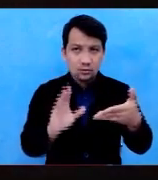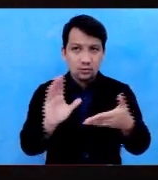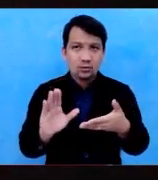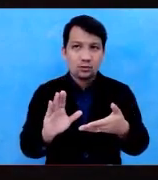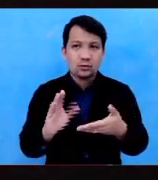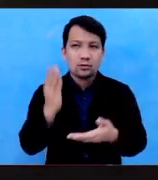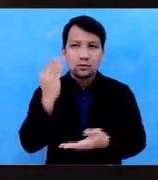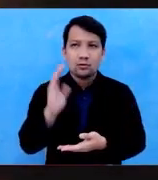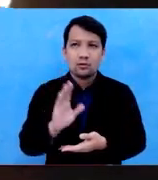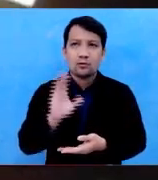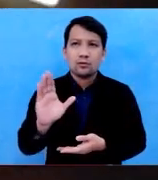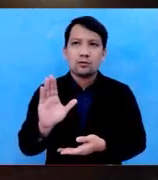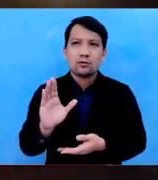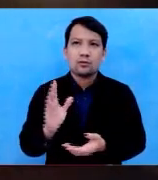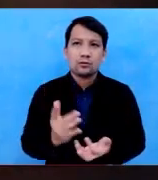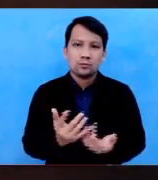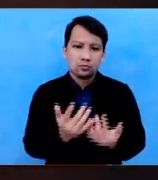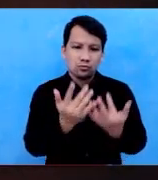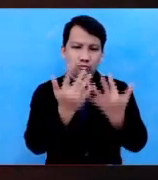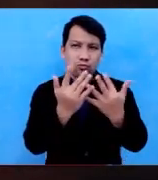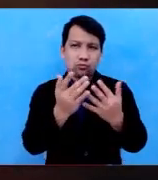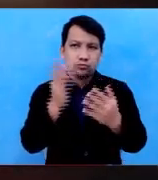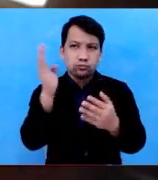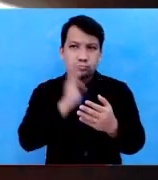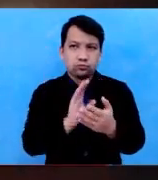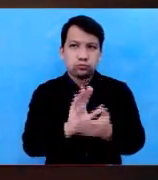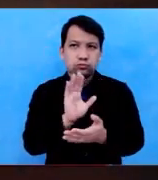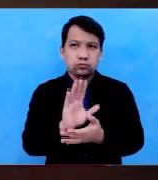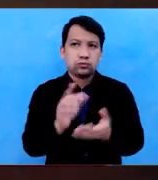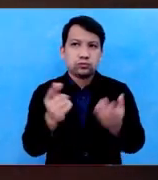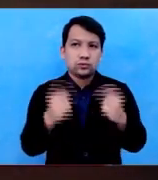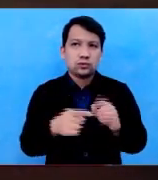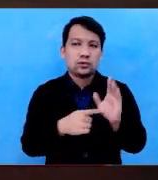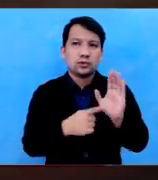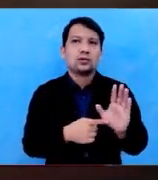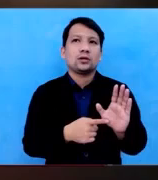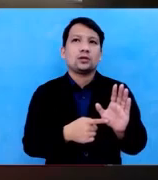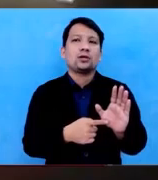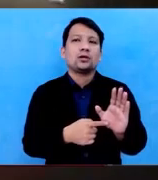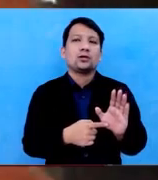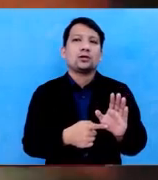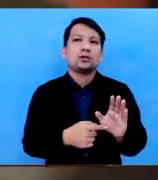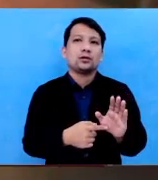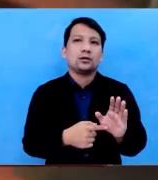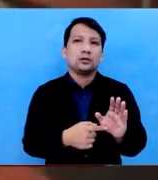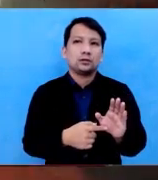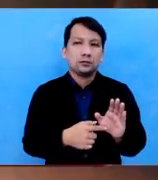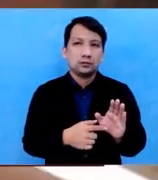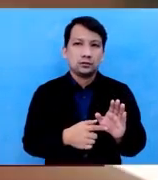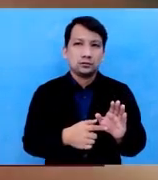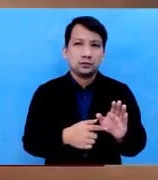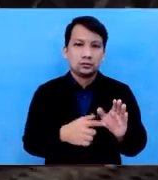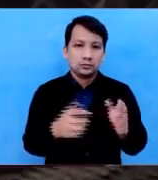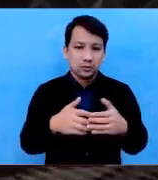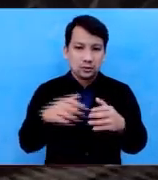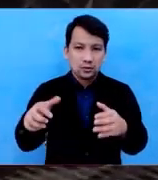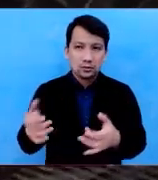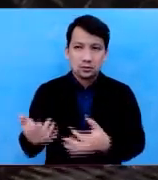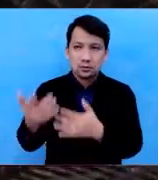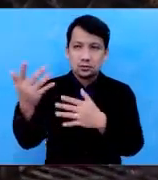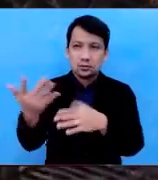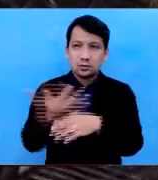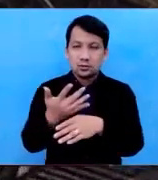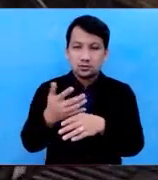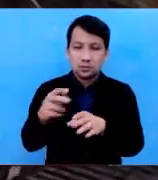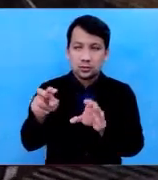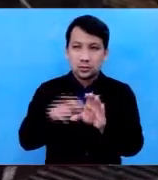Kapansin-pansin ang matinding pinsalang iniwan ng sunog. Sa investigasyon, nasa passenger side ang pinakatinupok na apoy. 70%